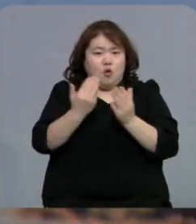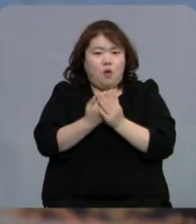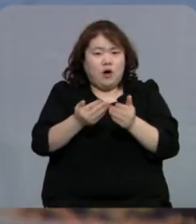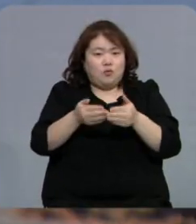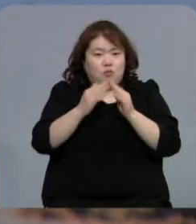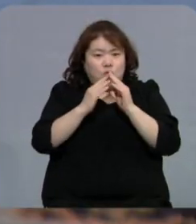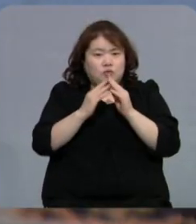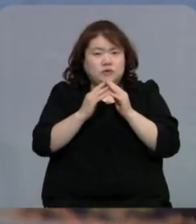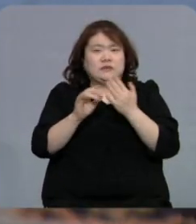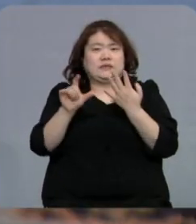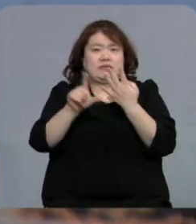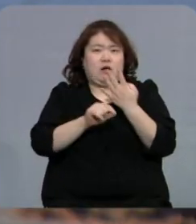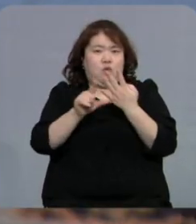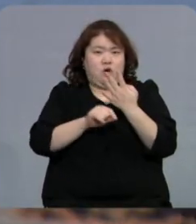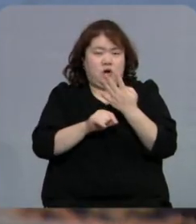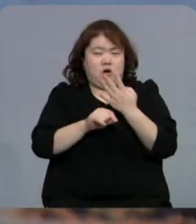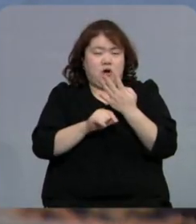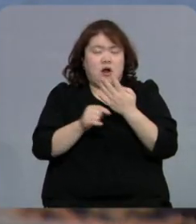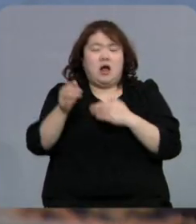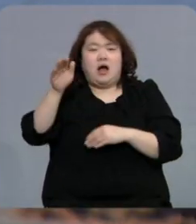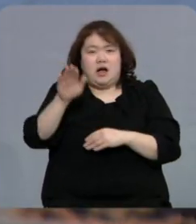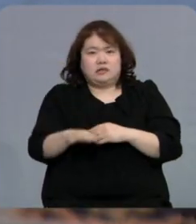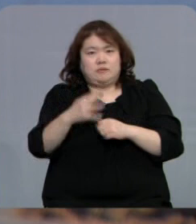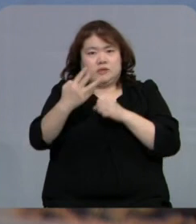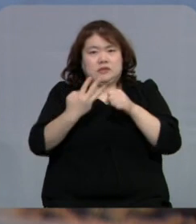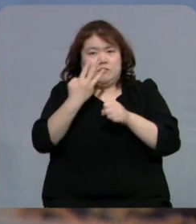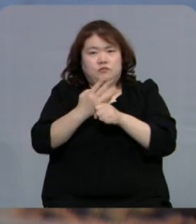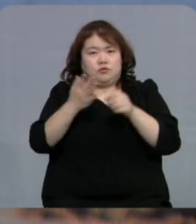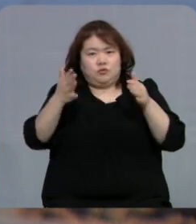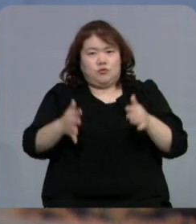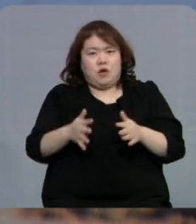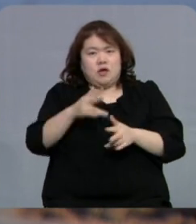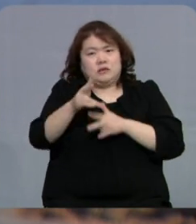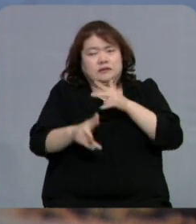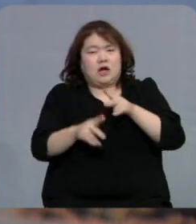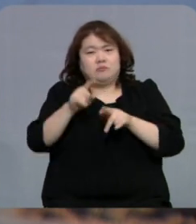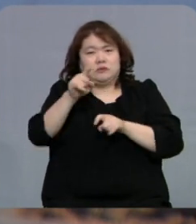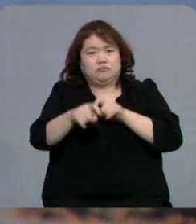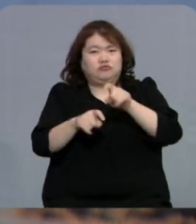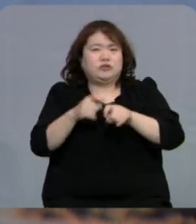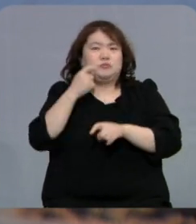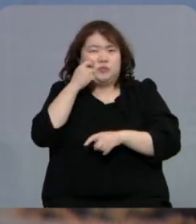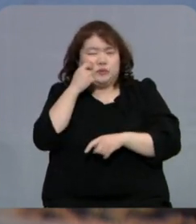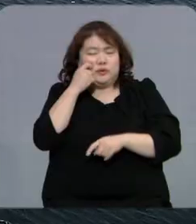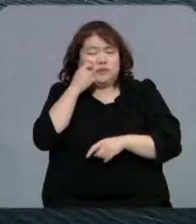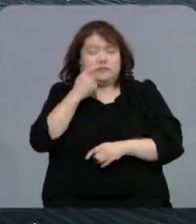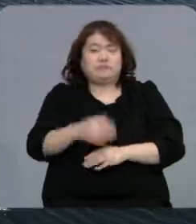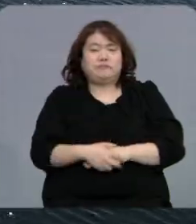오는 4월입니다. 하지만 3년이 지나도록 사업은 제대로 시작도 못하고 있습니다.